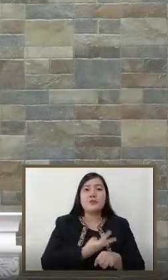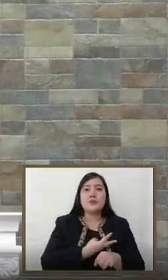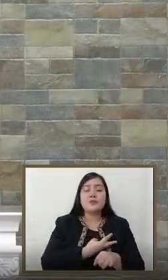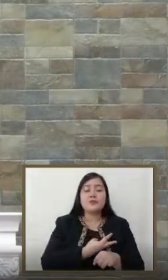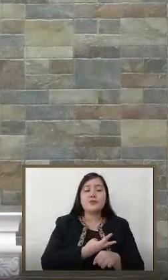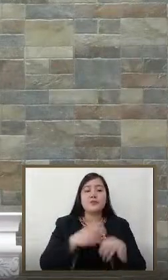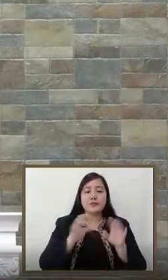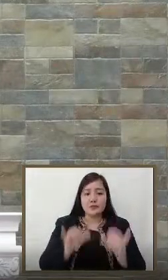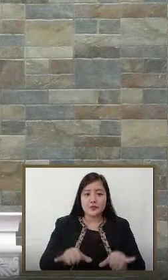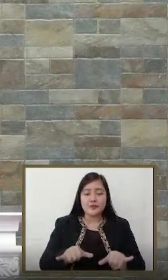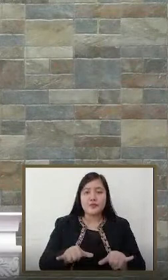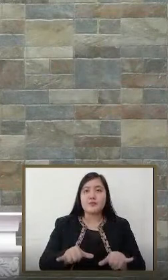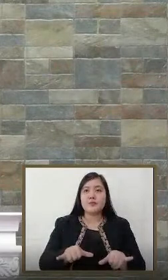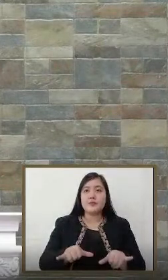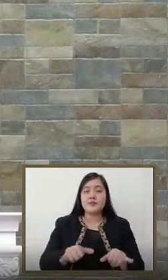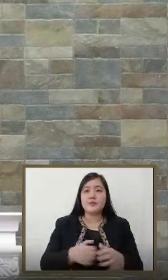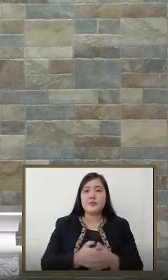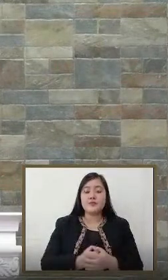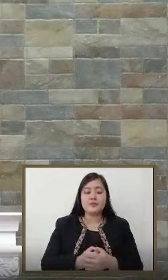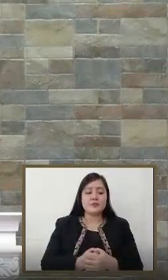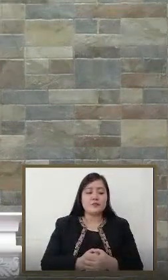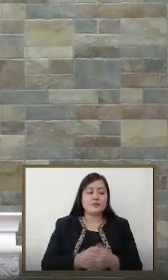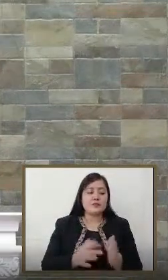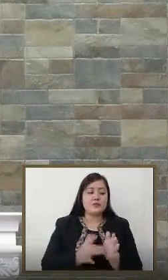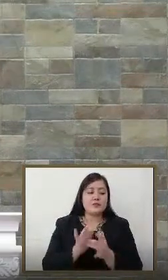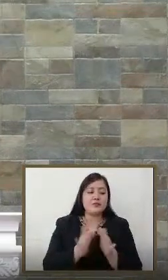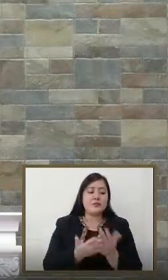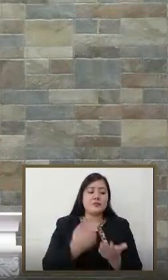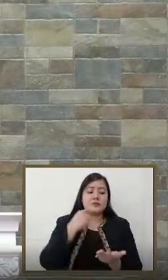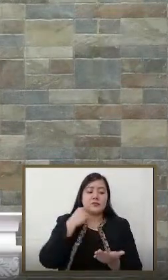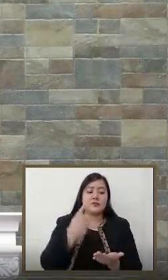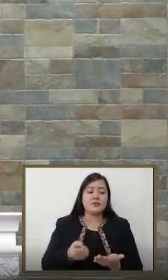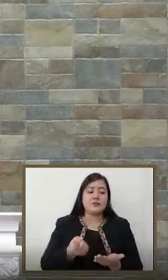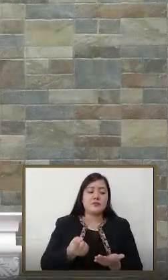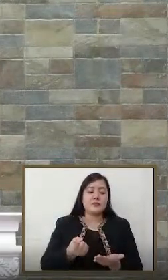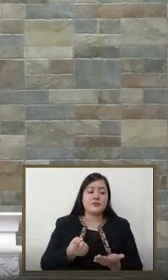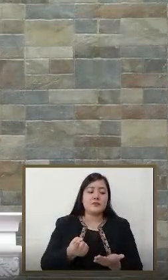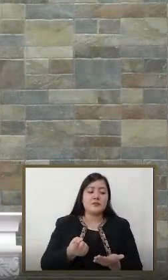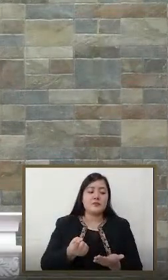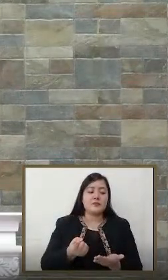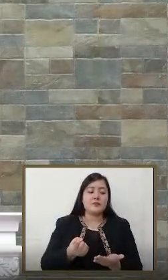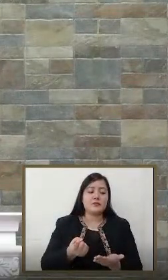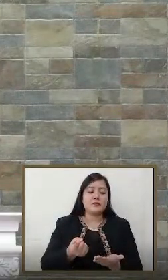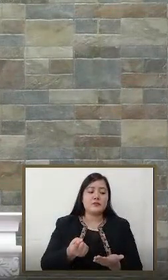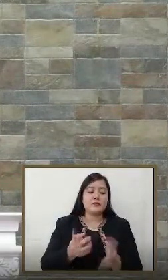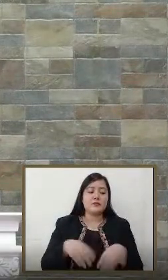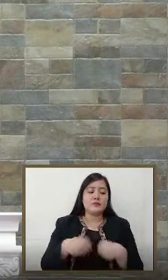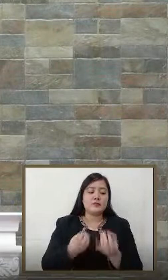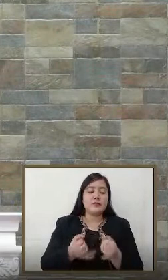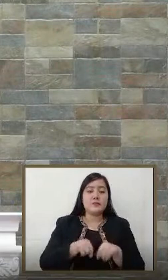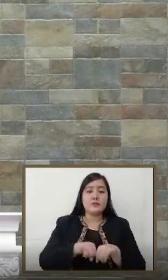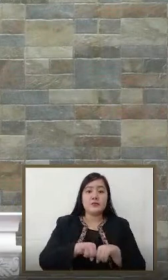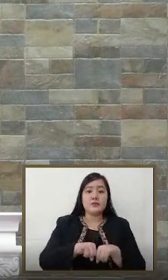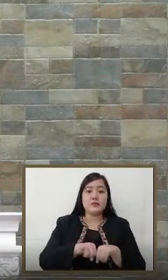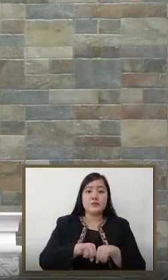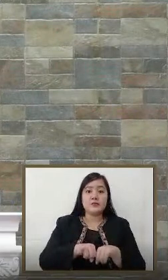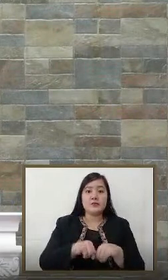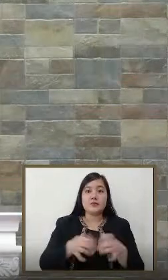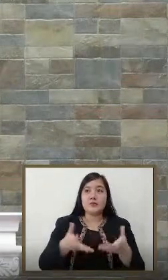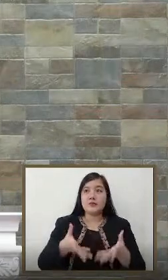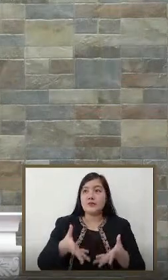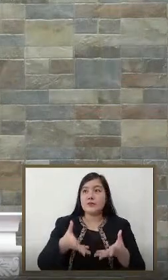instruction dito na ating pong talatang binasa na kung saan binigyan pa ng diin talaga. Ikaw na lang talaga